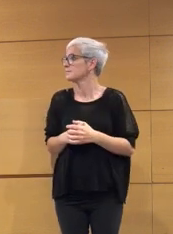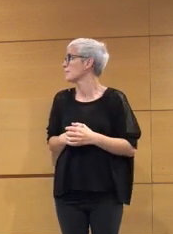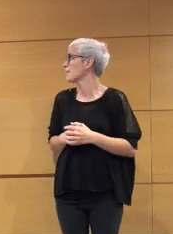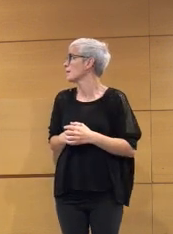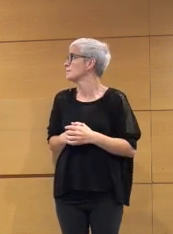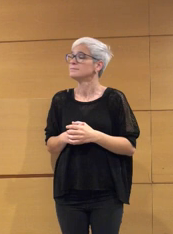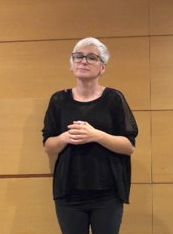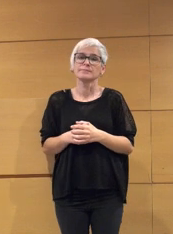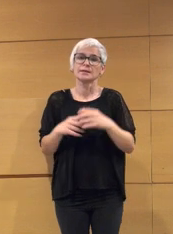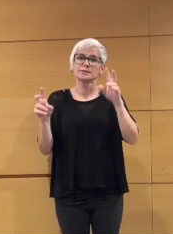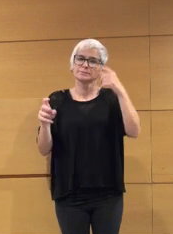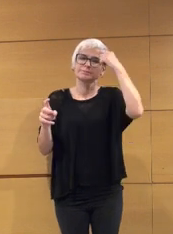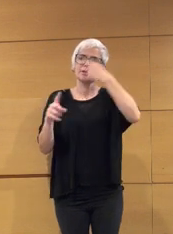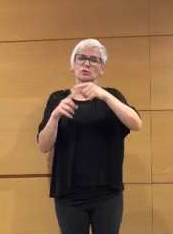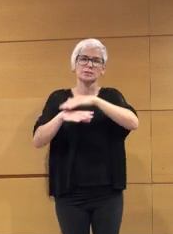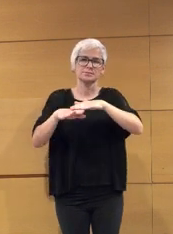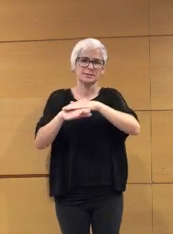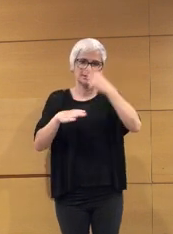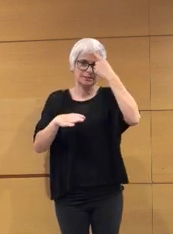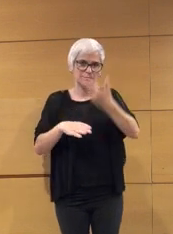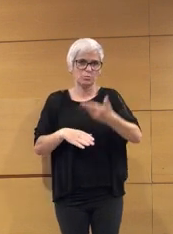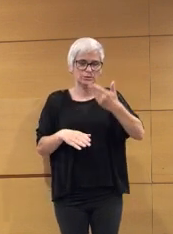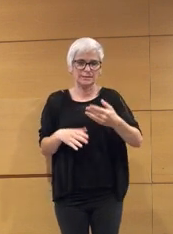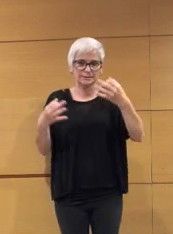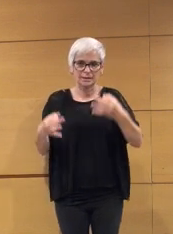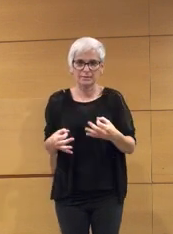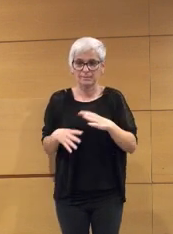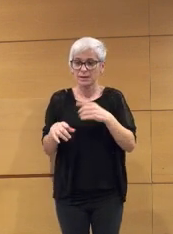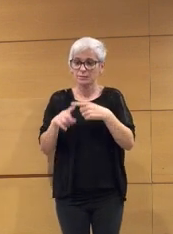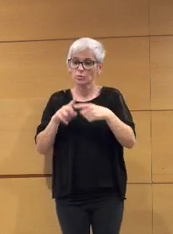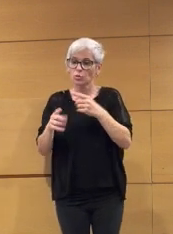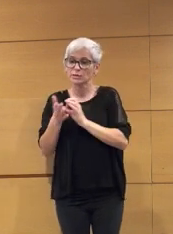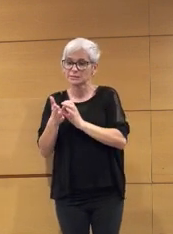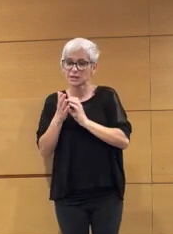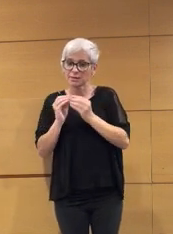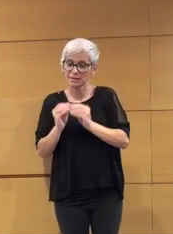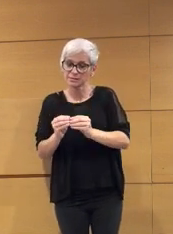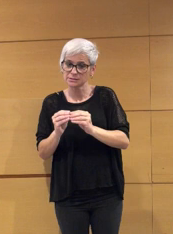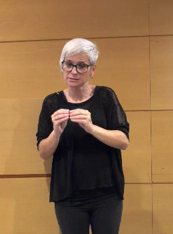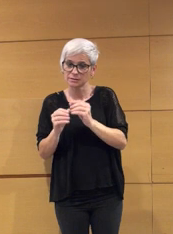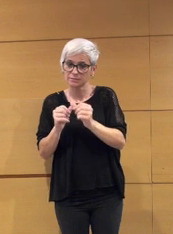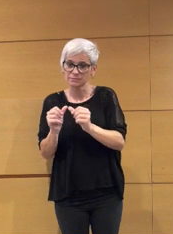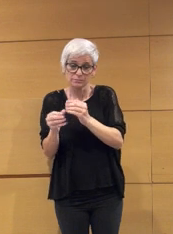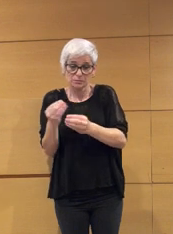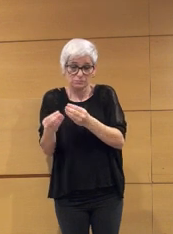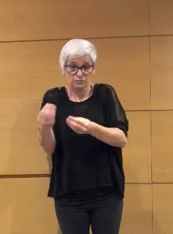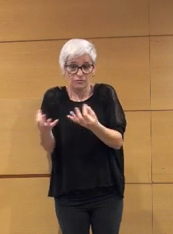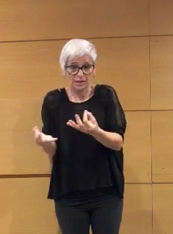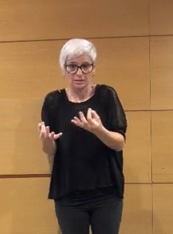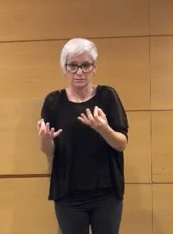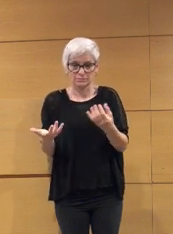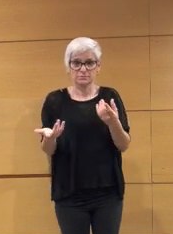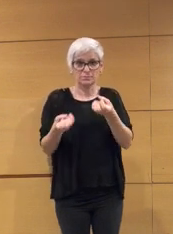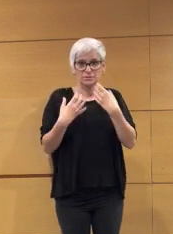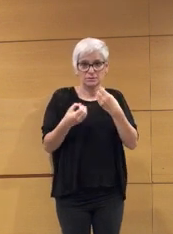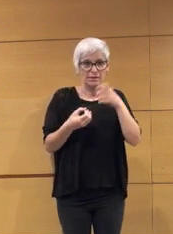Consideracions bàsiques que s'han de tenir en compte a l'hora de definir productes i serveis. Doncs les dades, no?, segons les